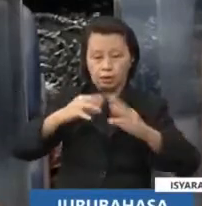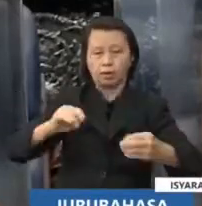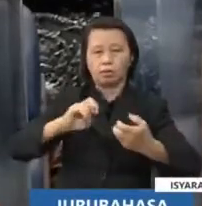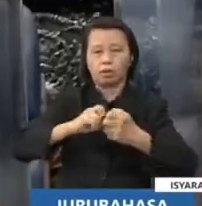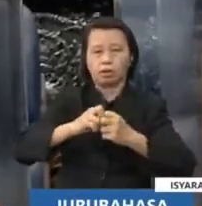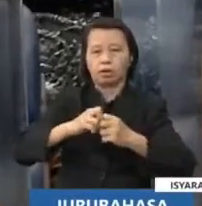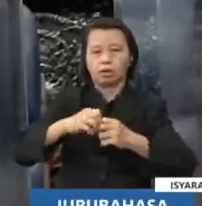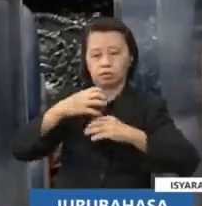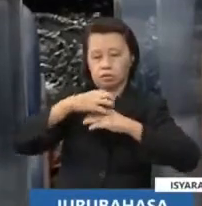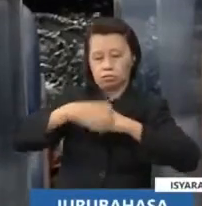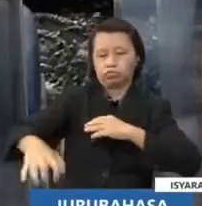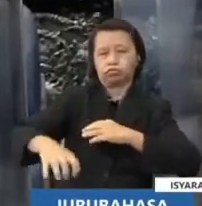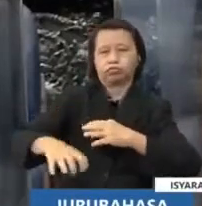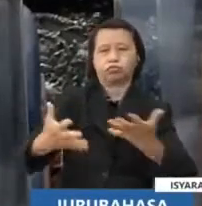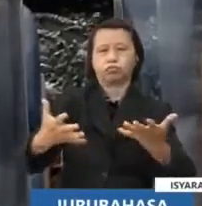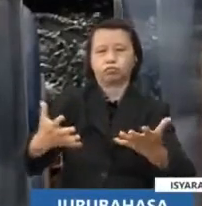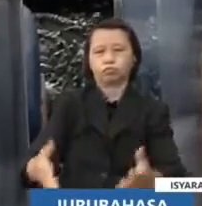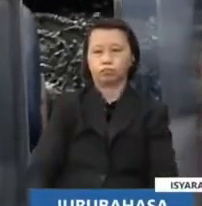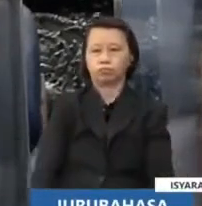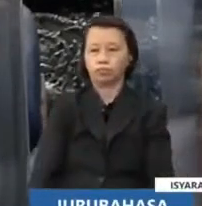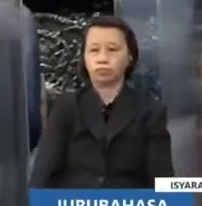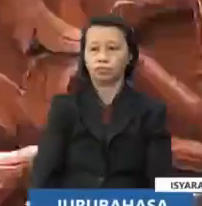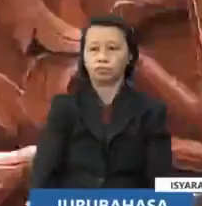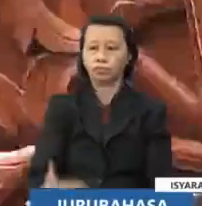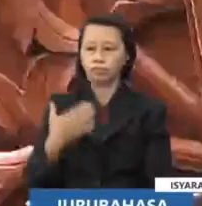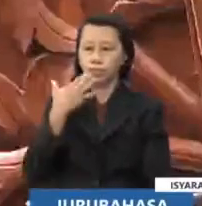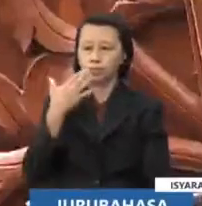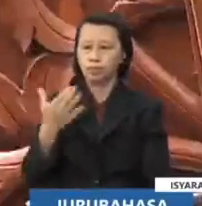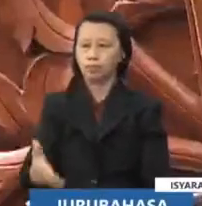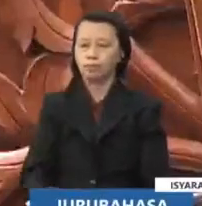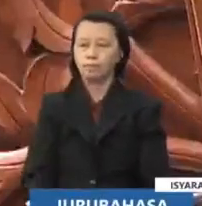masalah Pakistan pantai disebut itu masih Chase